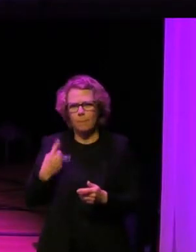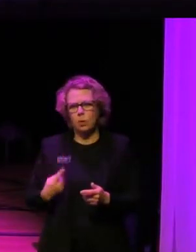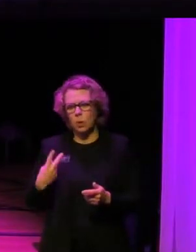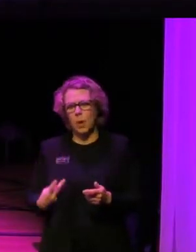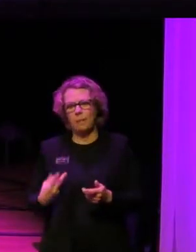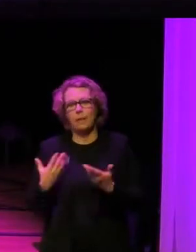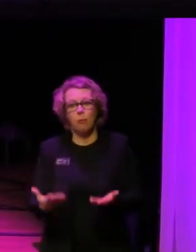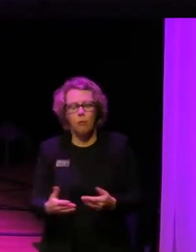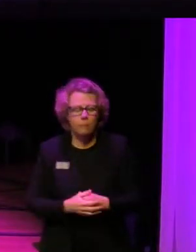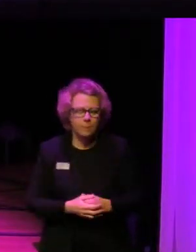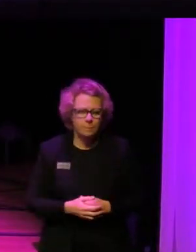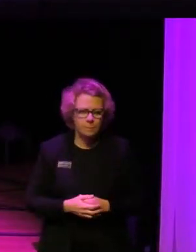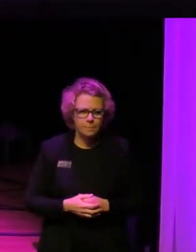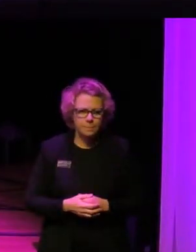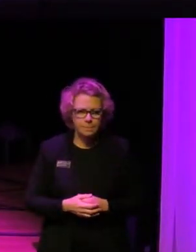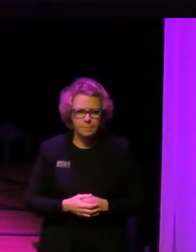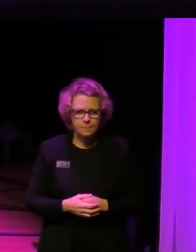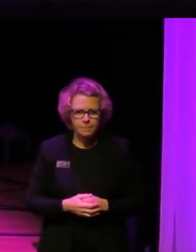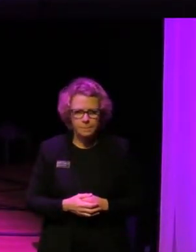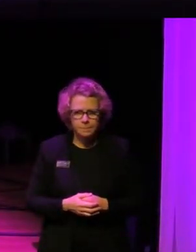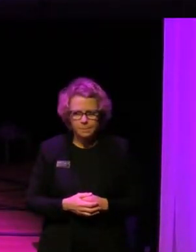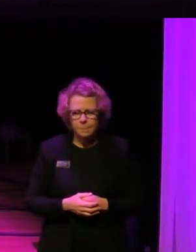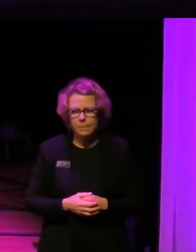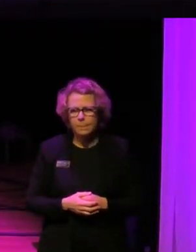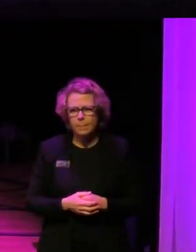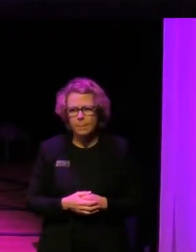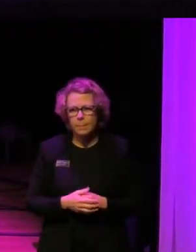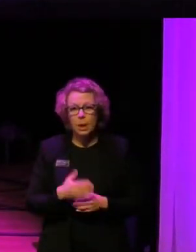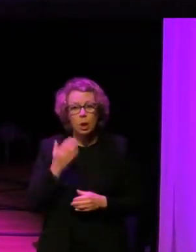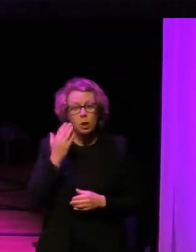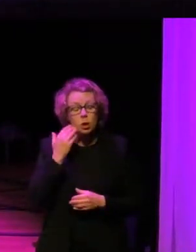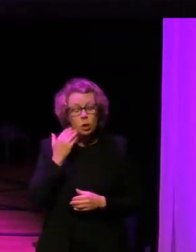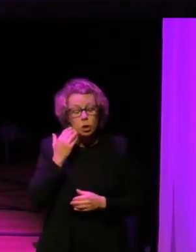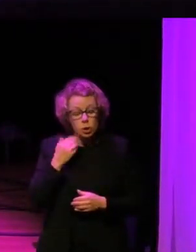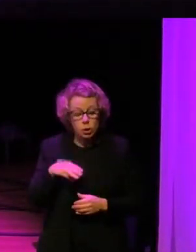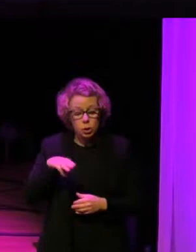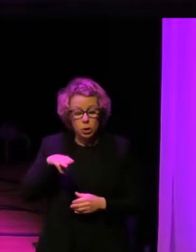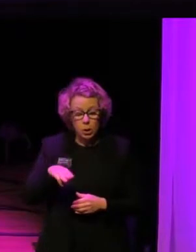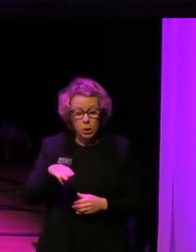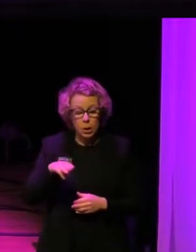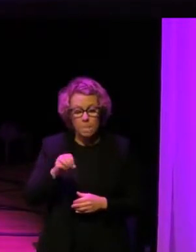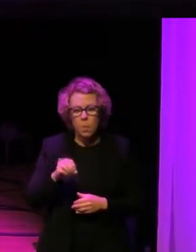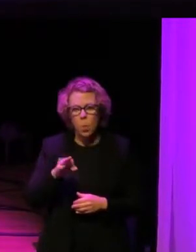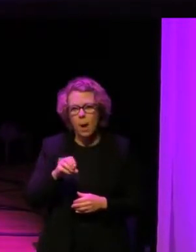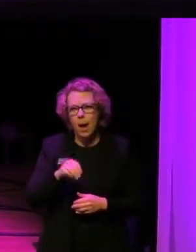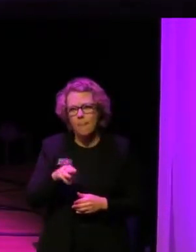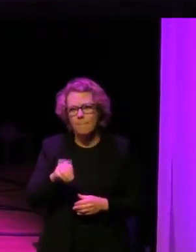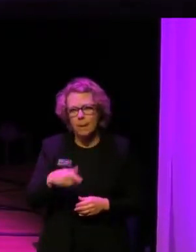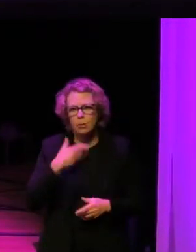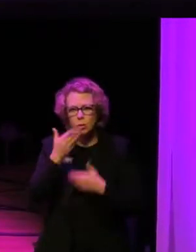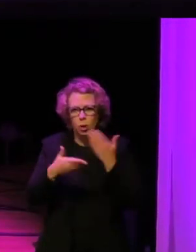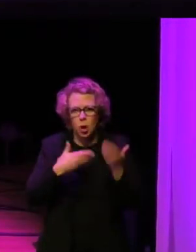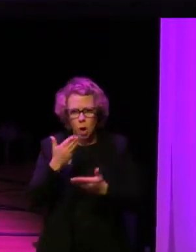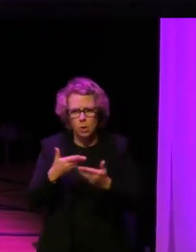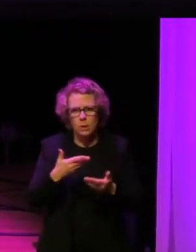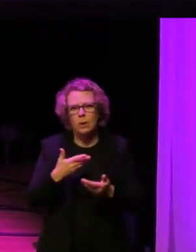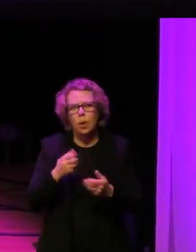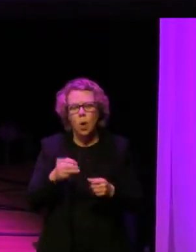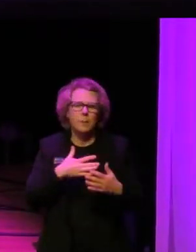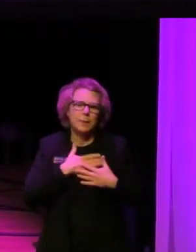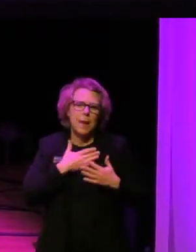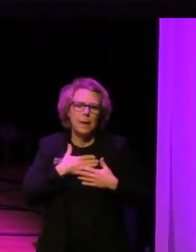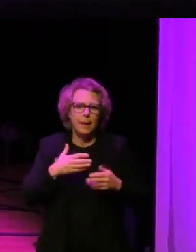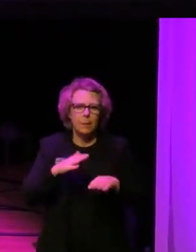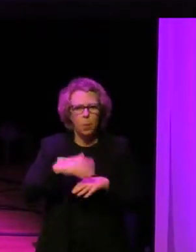torsdagen och fredagen. Ni har nyss hört Mohammed al-Salihi sjunga en sång om kärlek på kurdiska